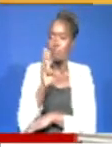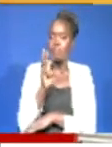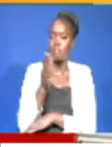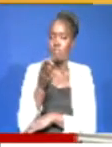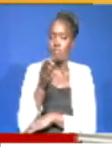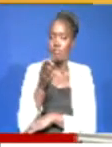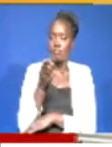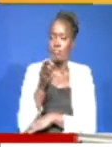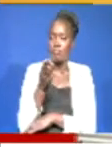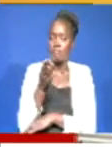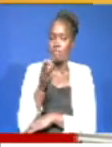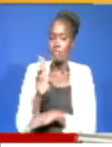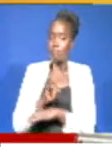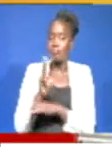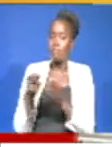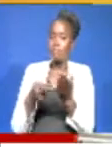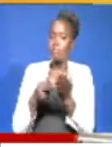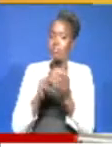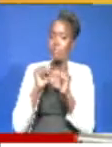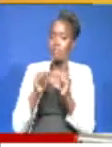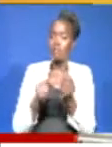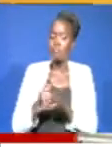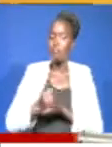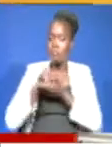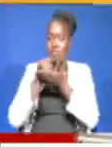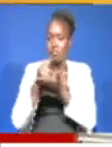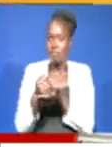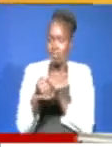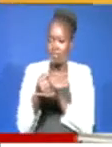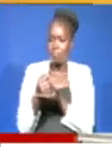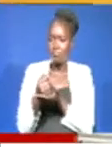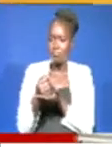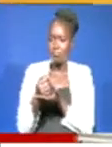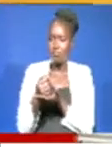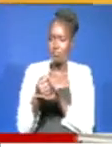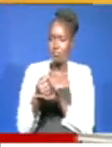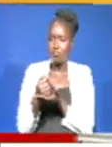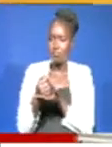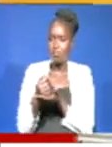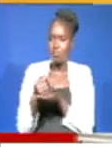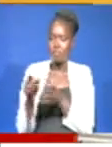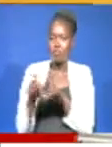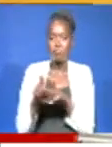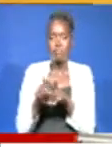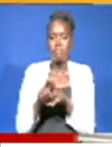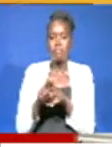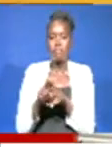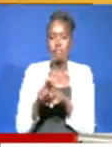kutumia utaalamu kinaweza kikasaidia pakubwa. Tumeona vile vile kwamba